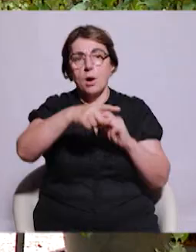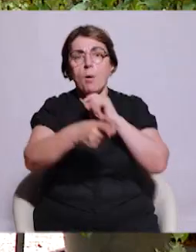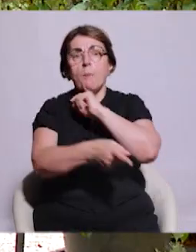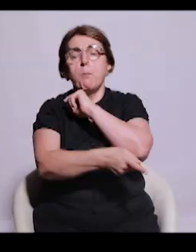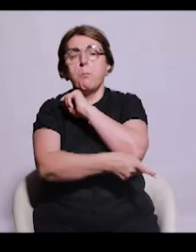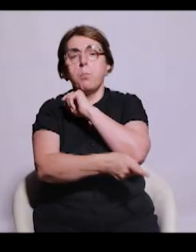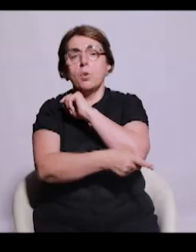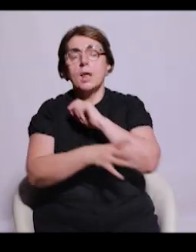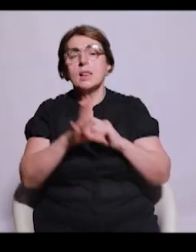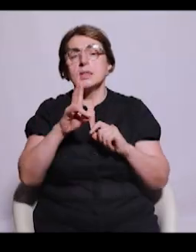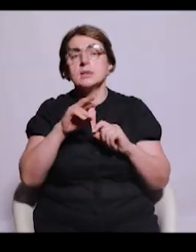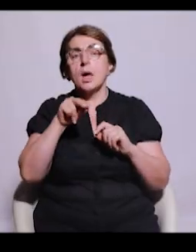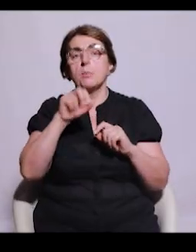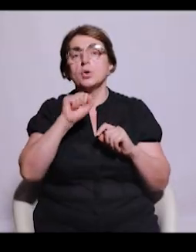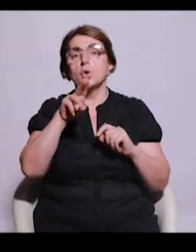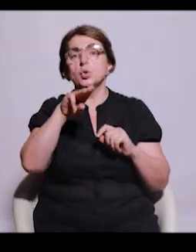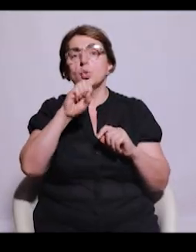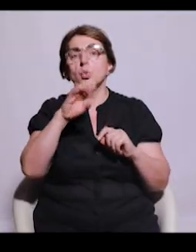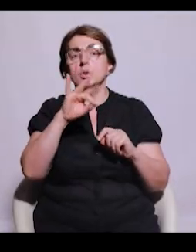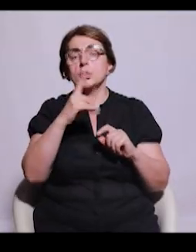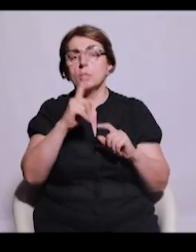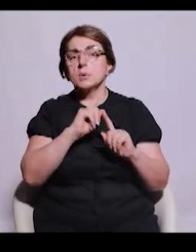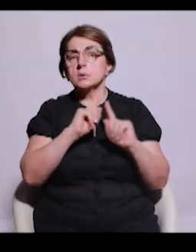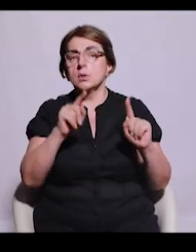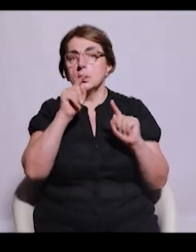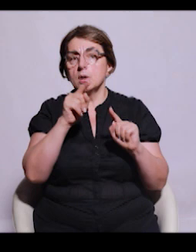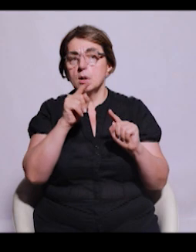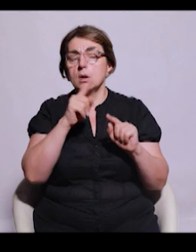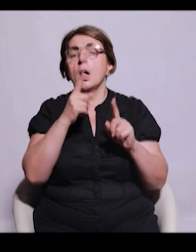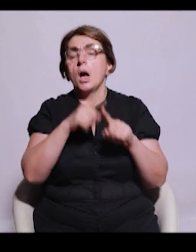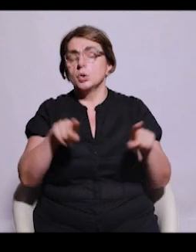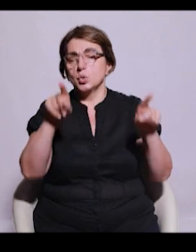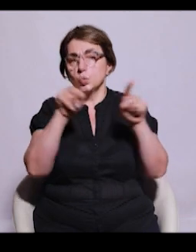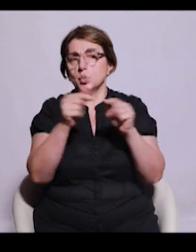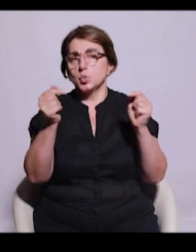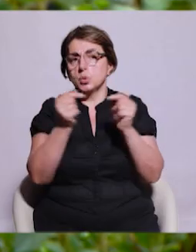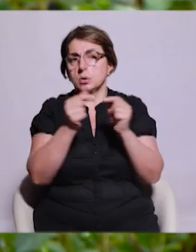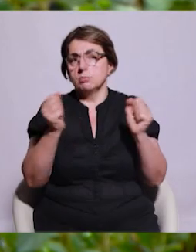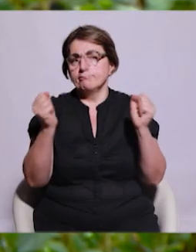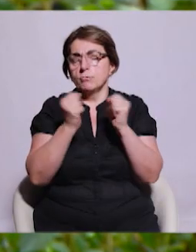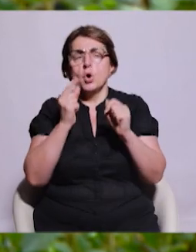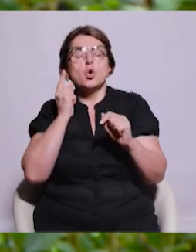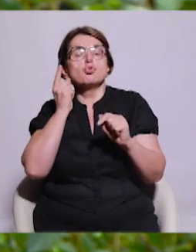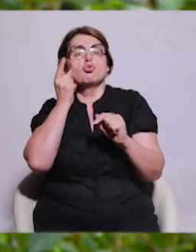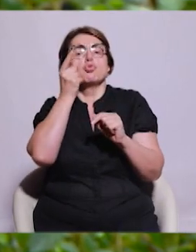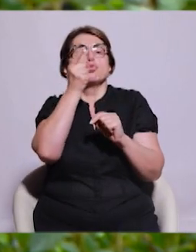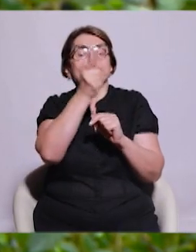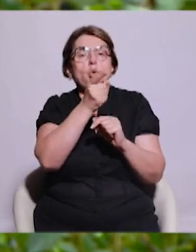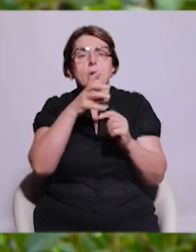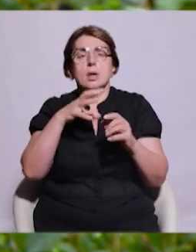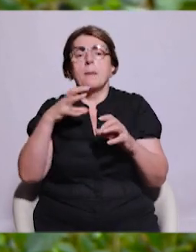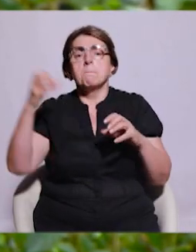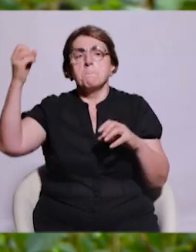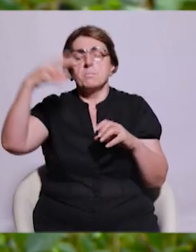ბოლო პლანეტა ნეპტუნი, რომელიც ასე გამოიყურება და სხვათა შორის ისიც ყინულის გიგანტია. ის ყველაზე შორეული პლანეტაა მზის